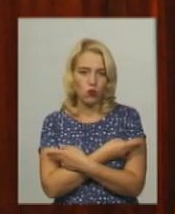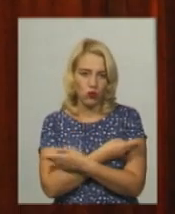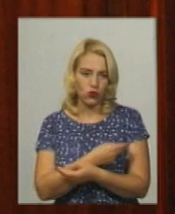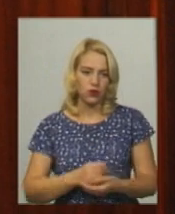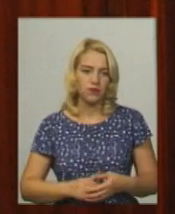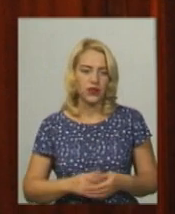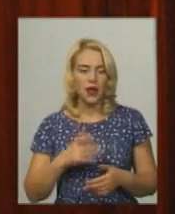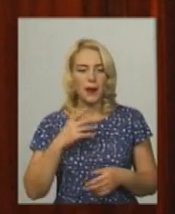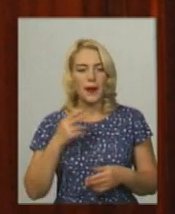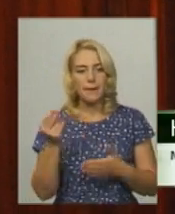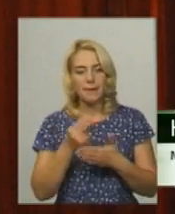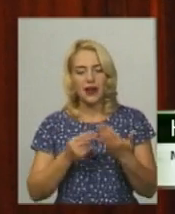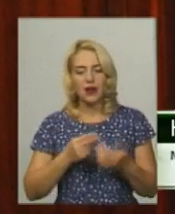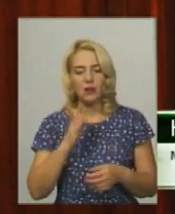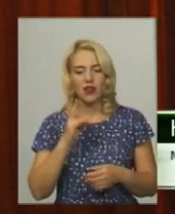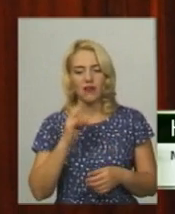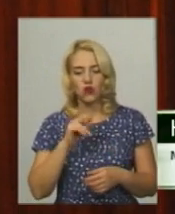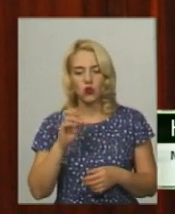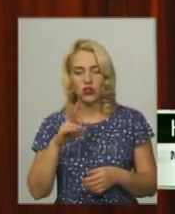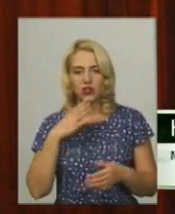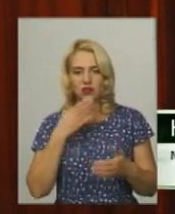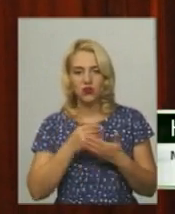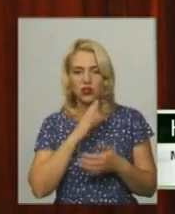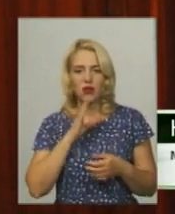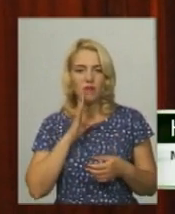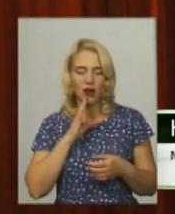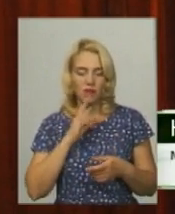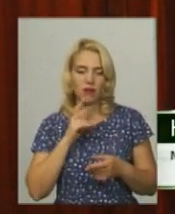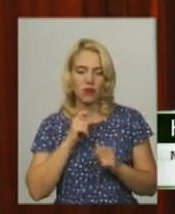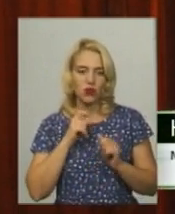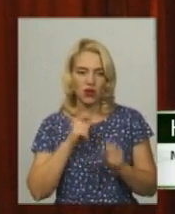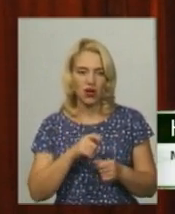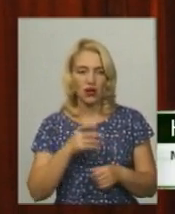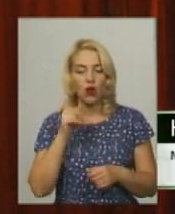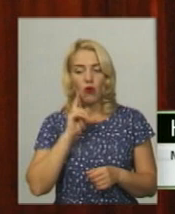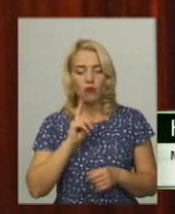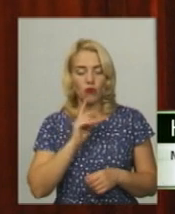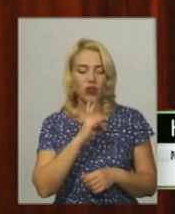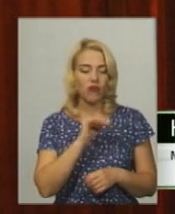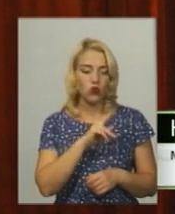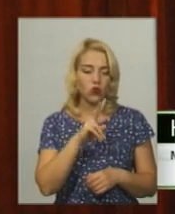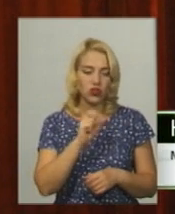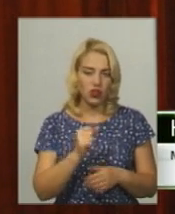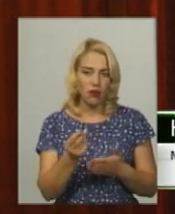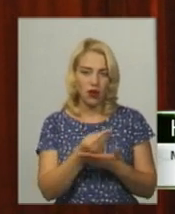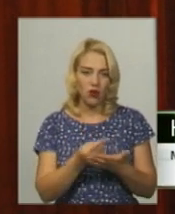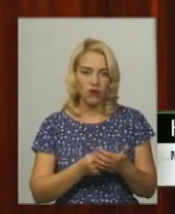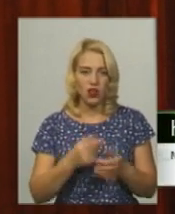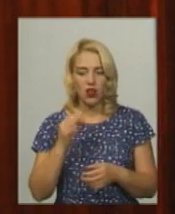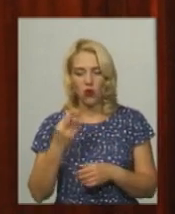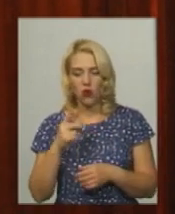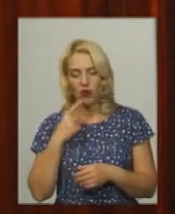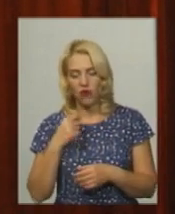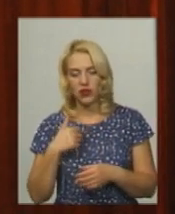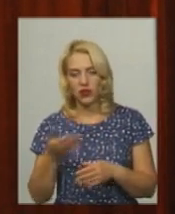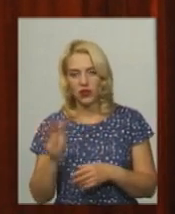улюбленою. Малювала внучка своїй мамі подарок, футболочку розмальовувала, поки внучка малювала мені ладочка. Оля каже, давай, мама, я тобі